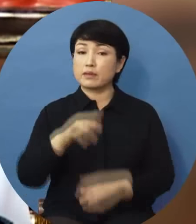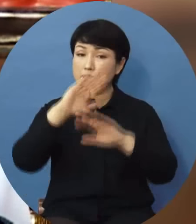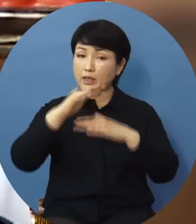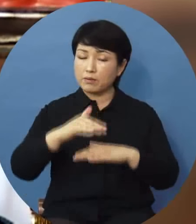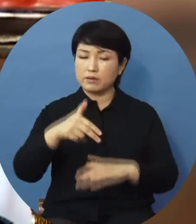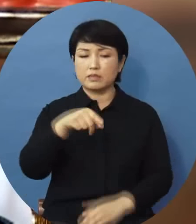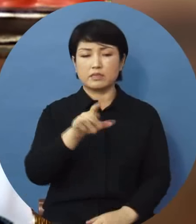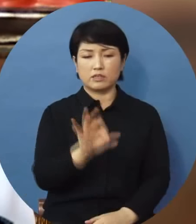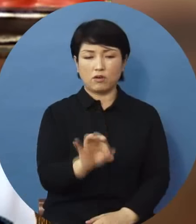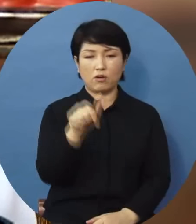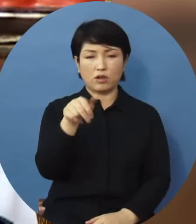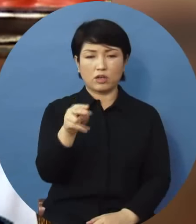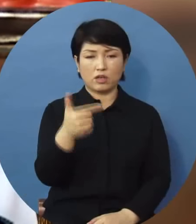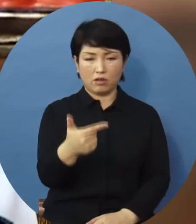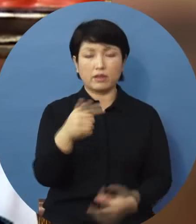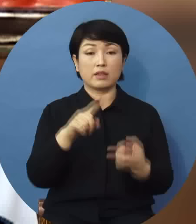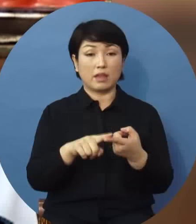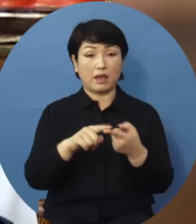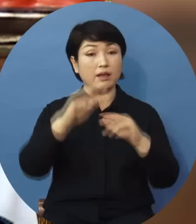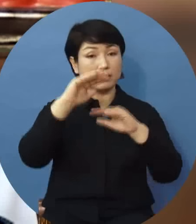이것은 정견에 대한 얘기입니다.